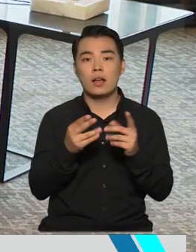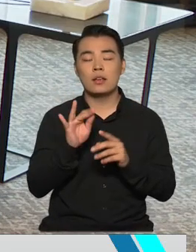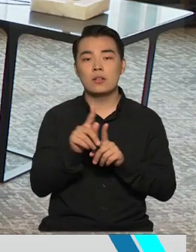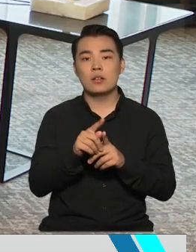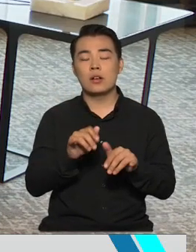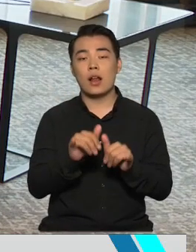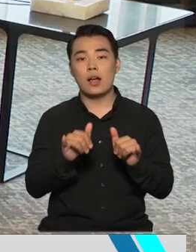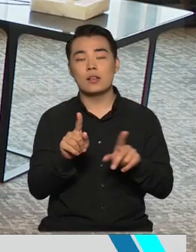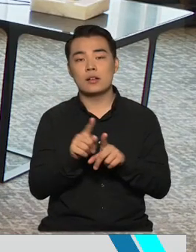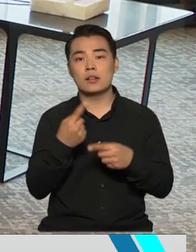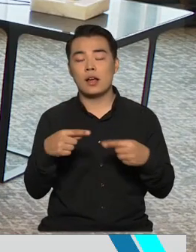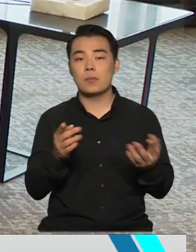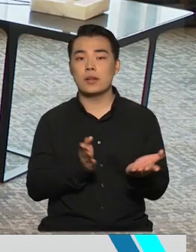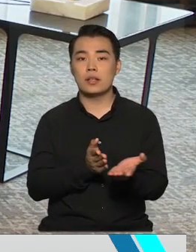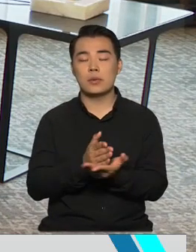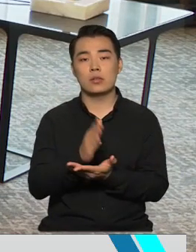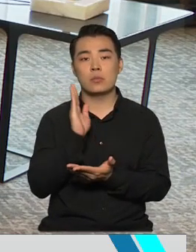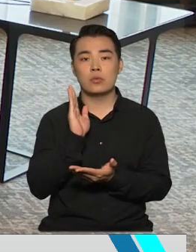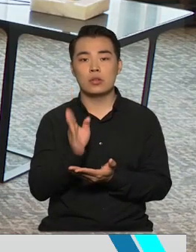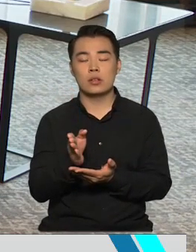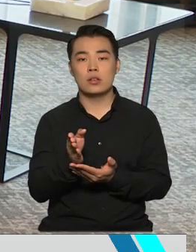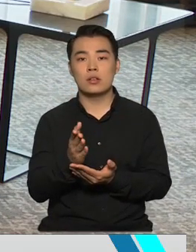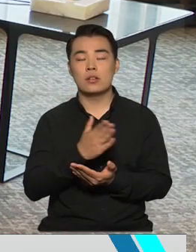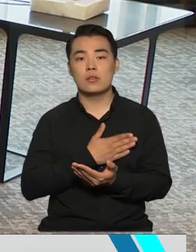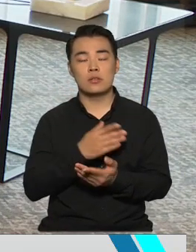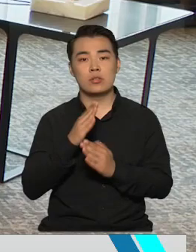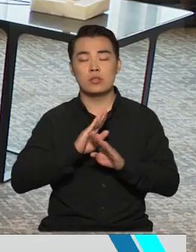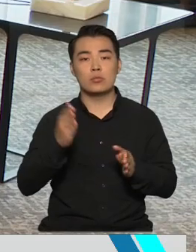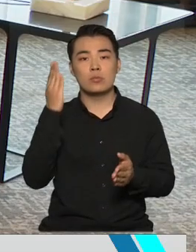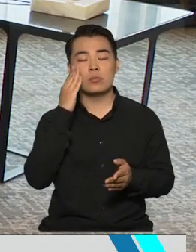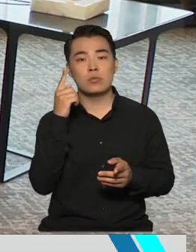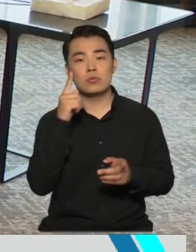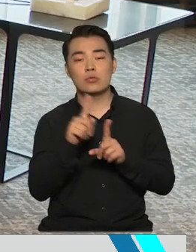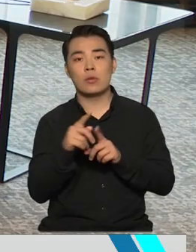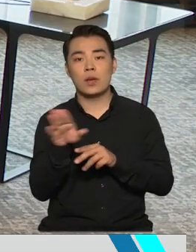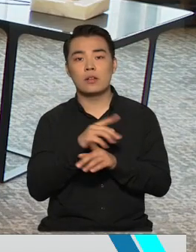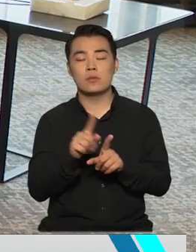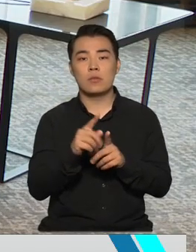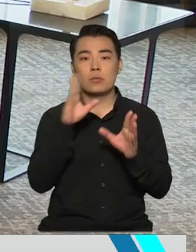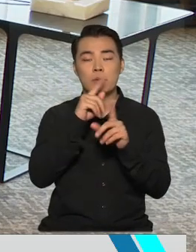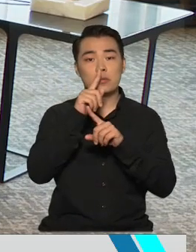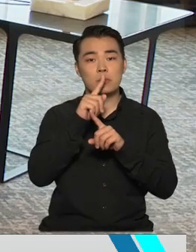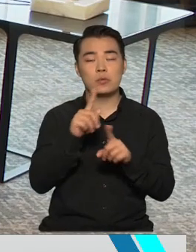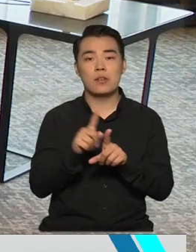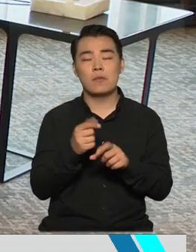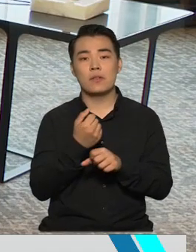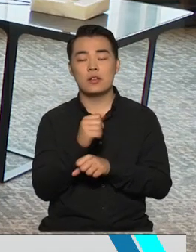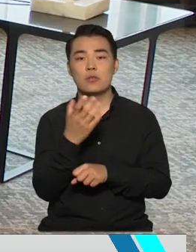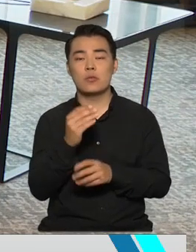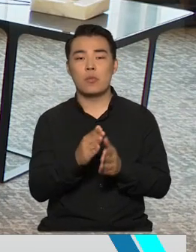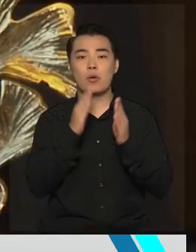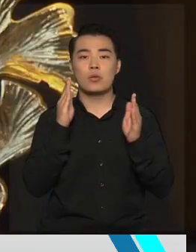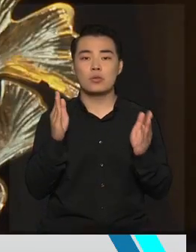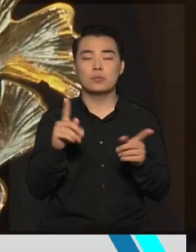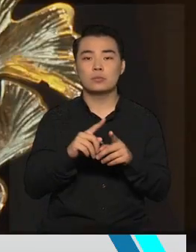всех аспектах. И надеюсь, что получится добиться и выиграть какой-нибудь еще большой